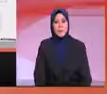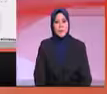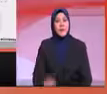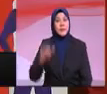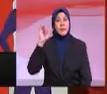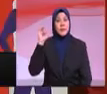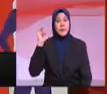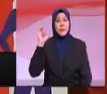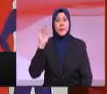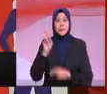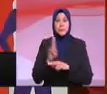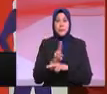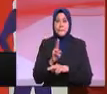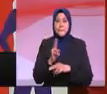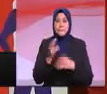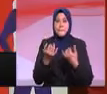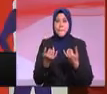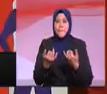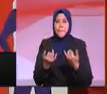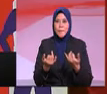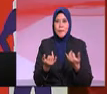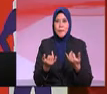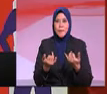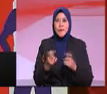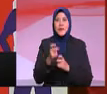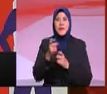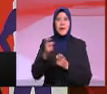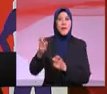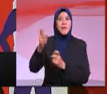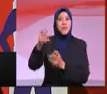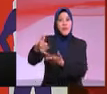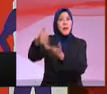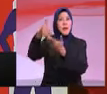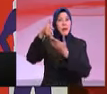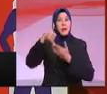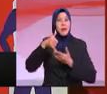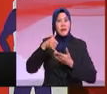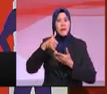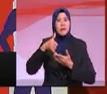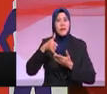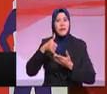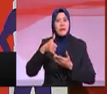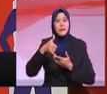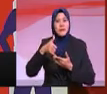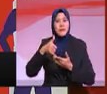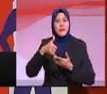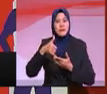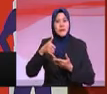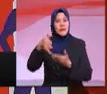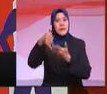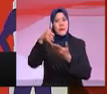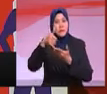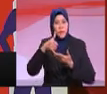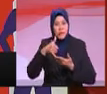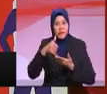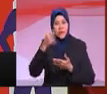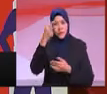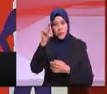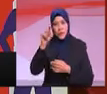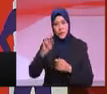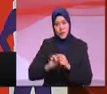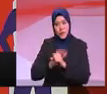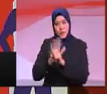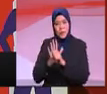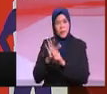semalam kita juga telah dianugerahkan, iaitu satu anugerah untuk